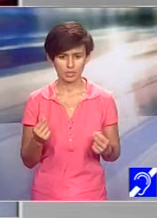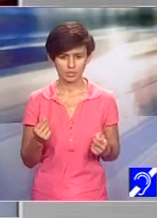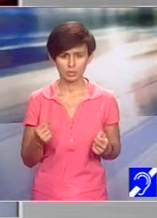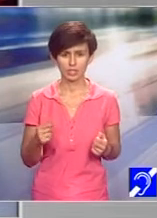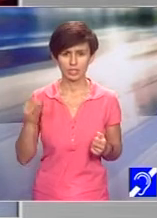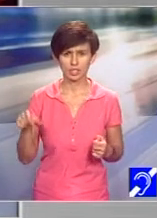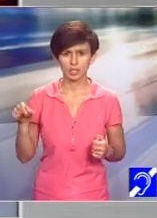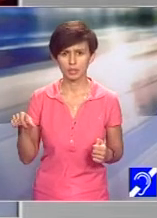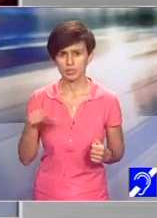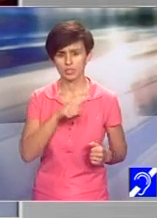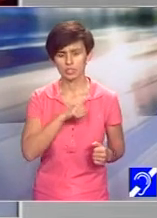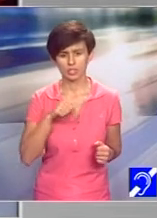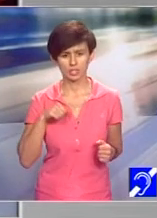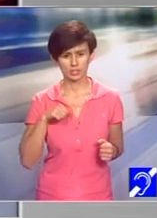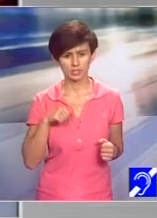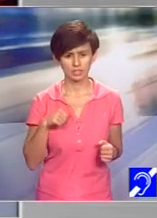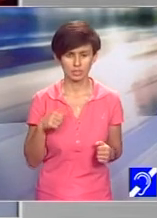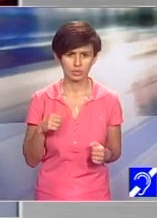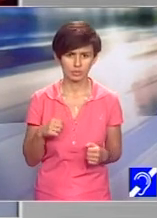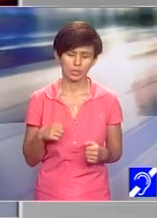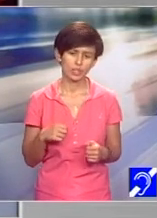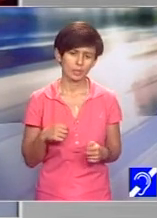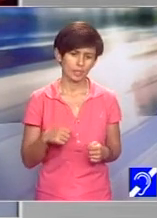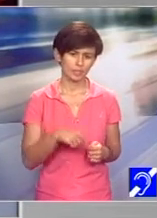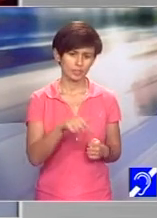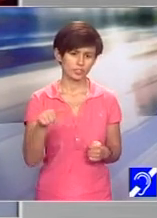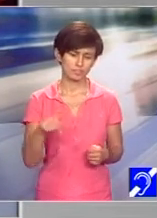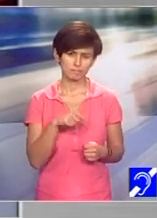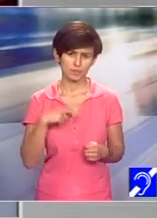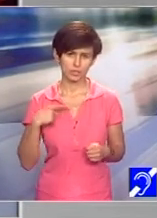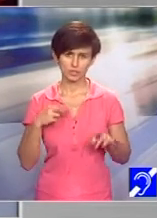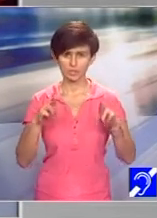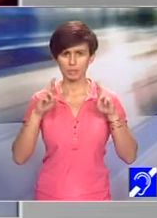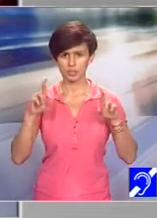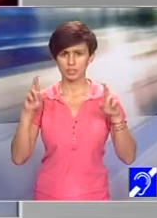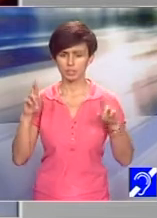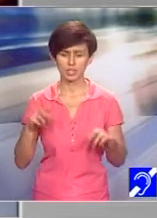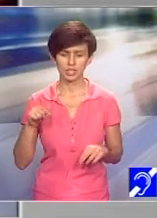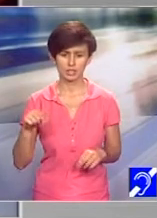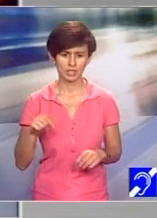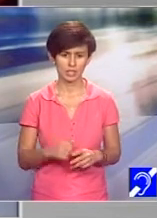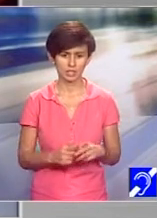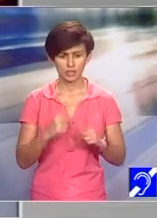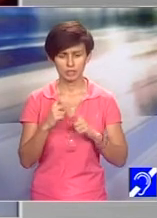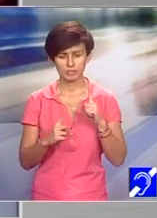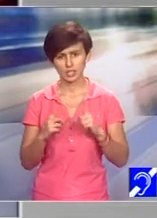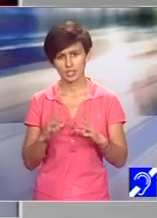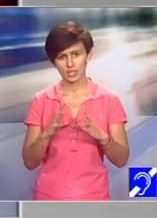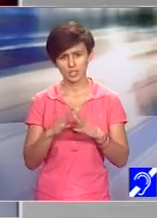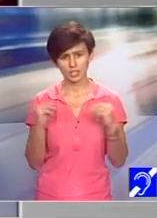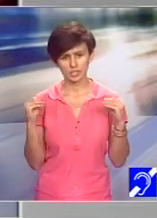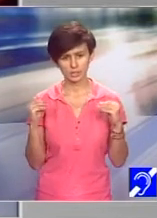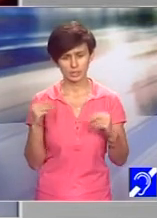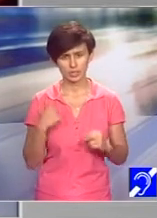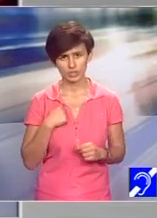Gheorghen și acolo. Și noi suntem speranța lor, să zic așa. Dacă dispărăm, să zic așa, și nu cred